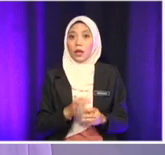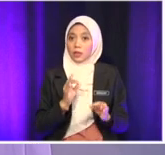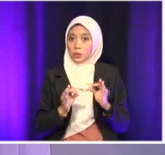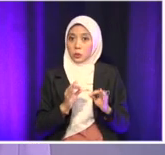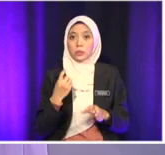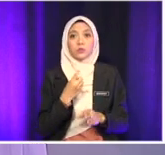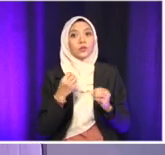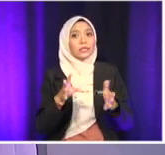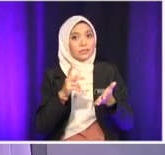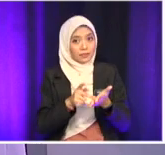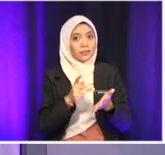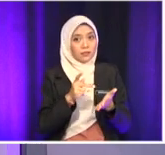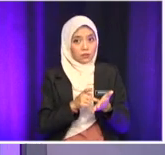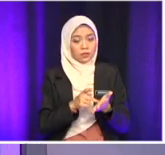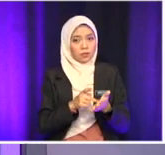kita